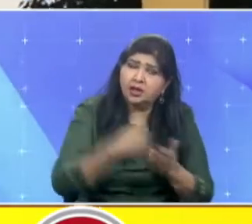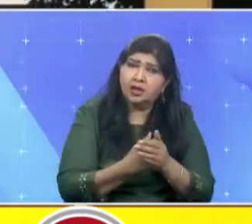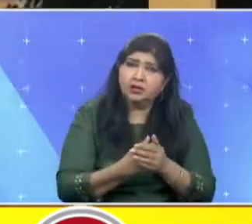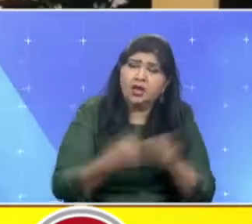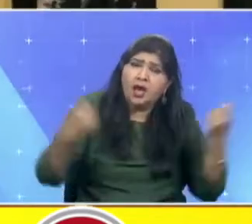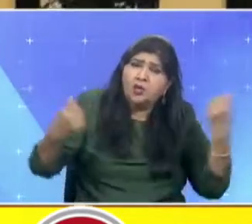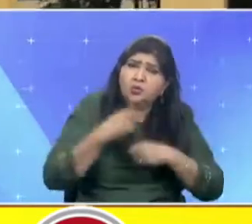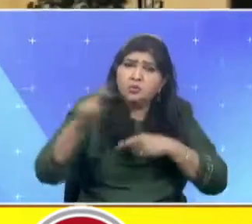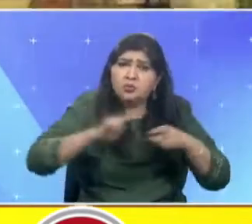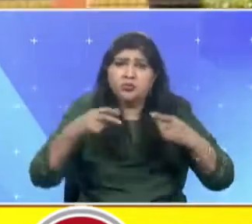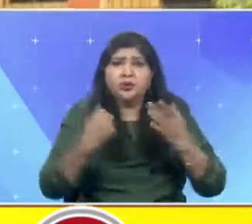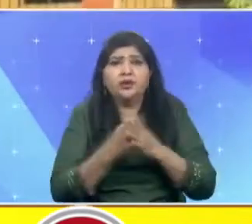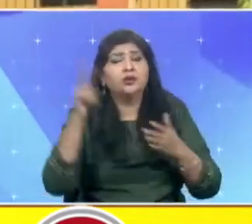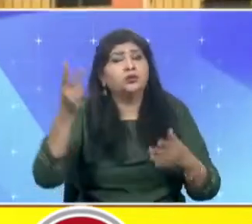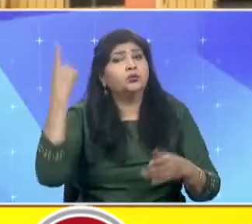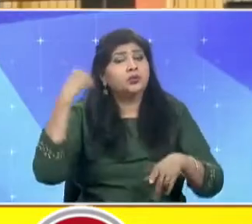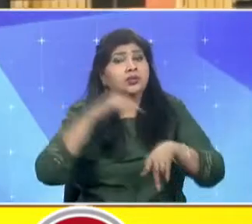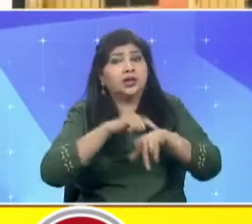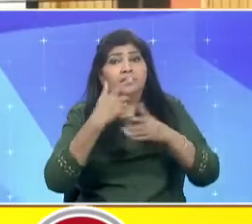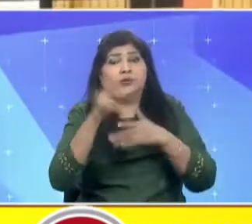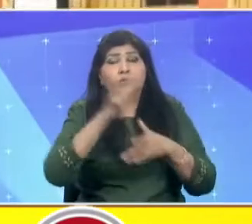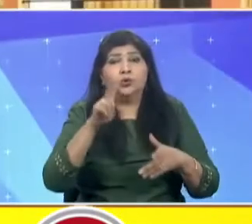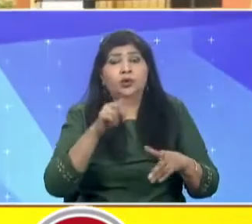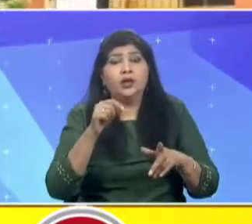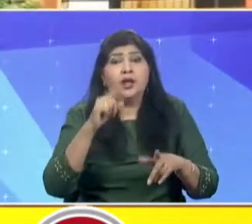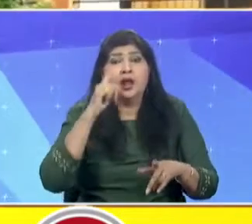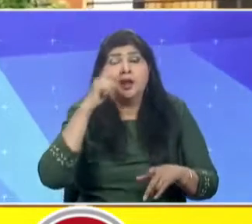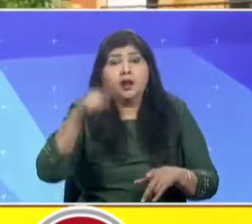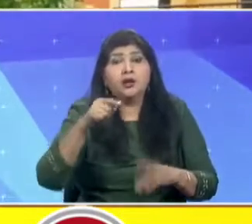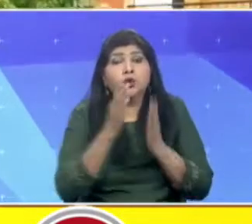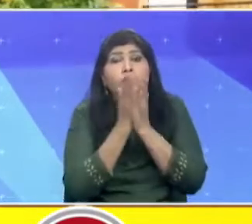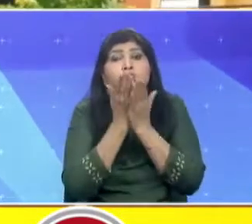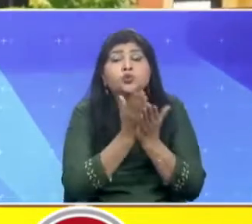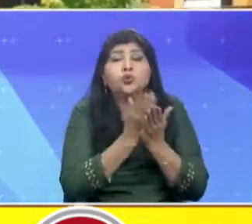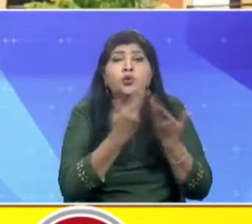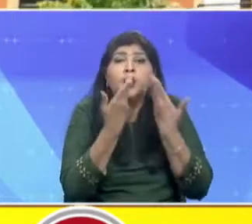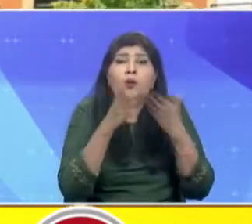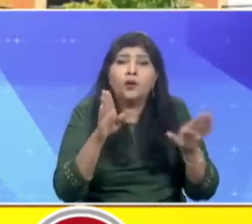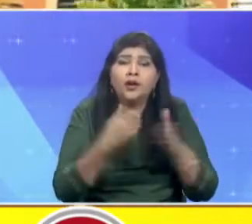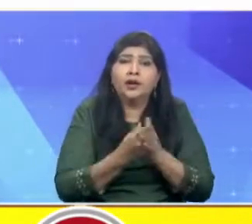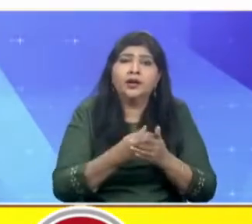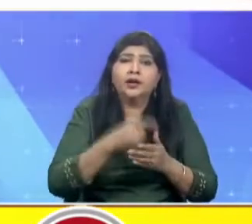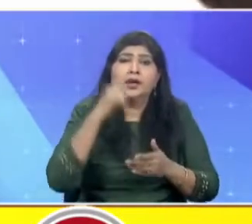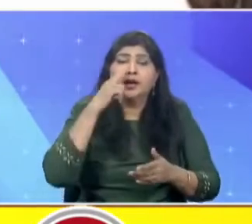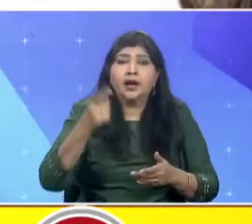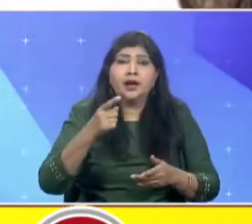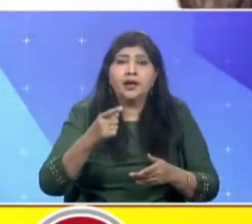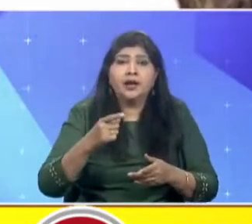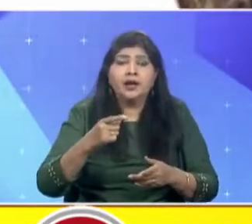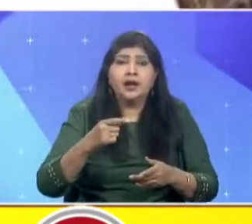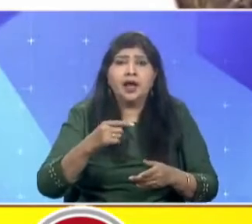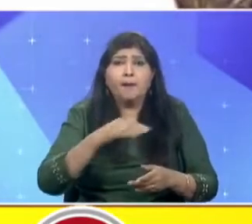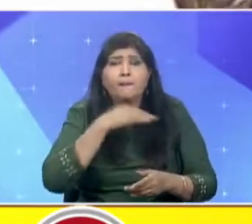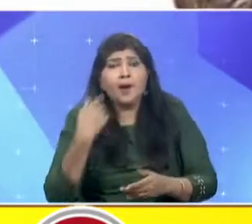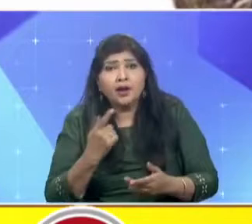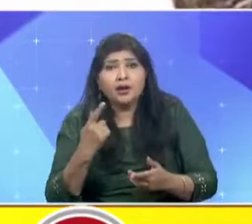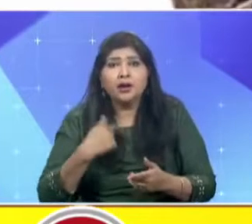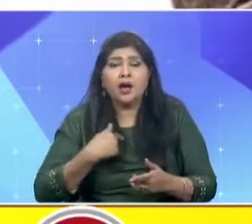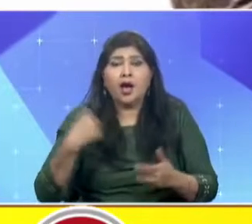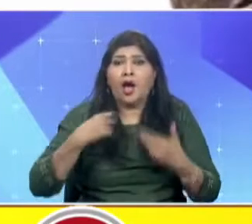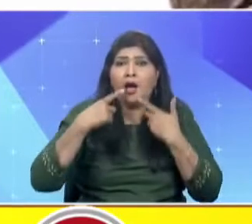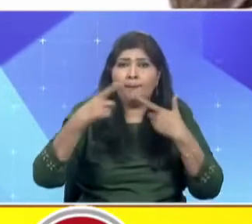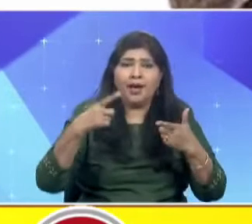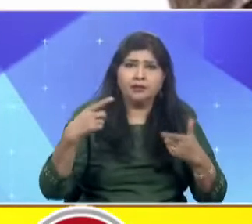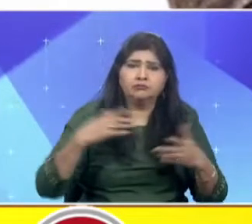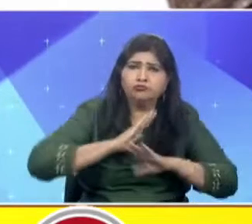महात्मा फुले ने उस दौर में बेटियों के लिए स्कूल खोले, कन्या शिशु हत्या के खिलाफ